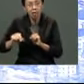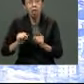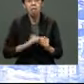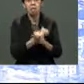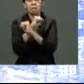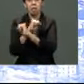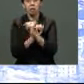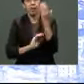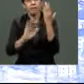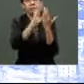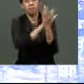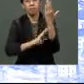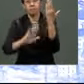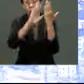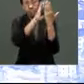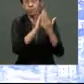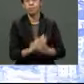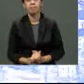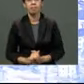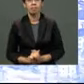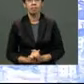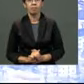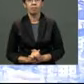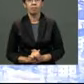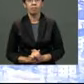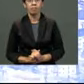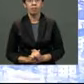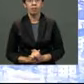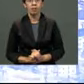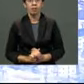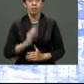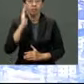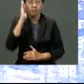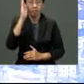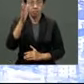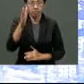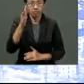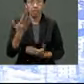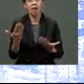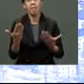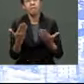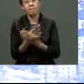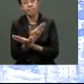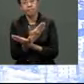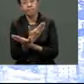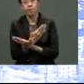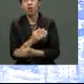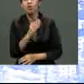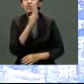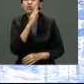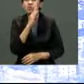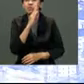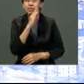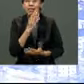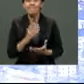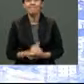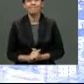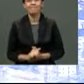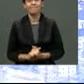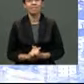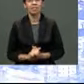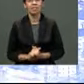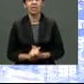ศนะครับแล้วยังรวมไปถึงการสู่ระยะของการเปลี่ยนผ่านหากจะต้องมีการเดินทางนะครับ